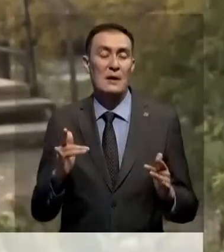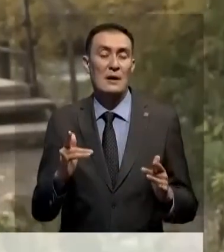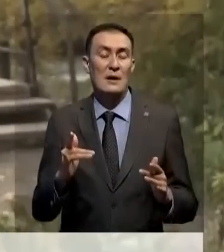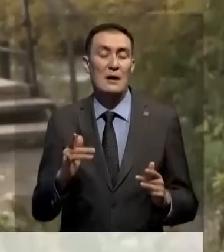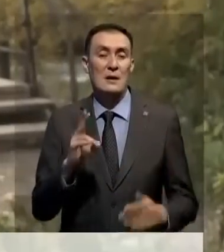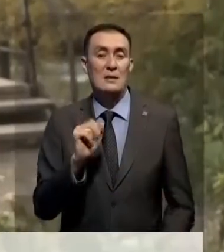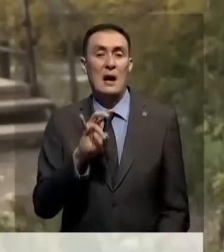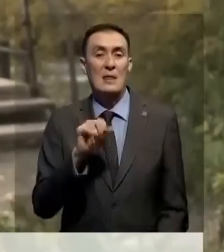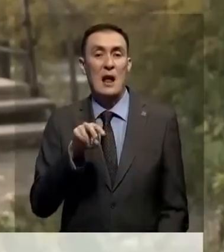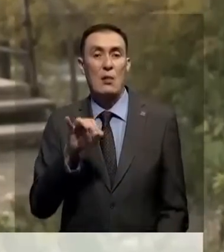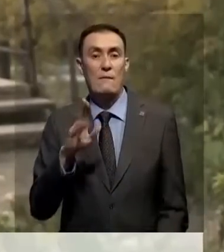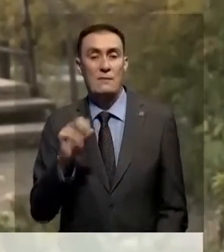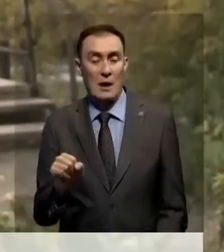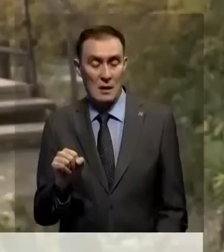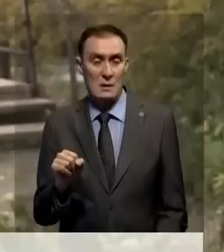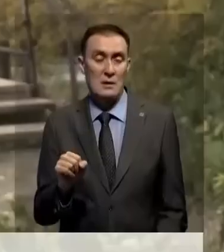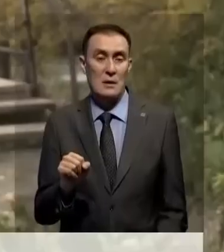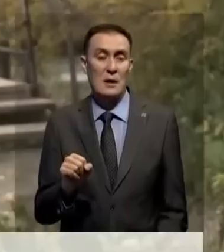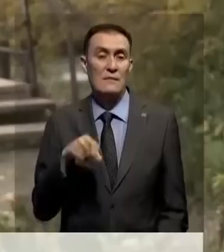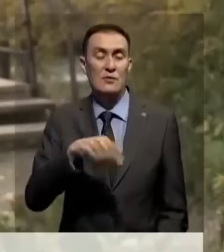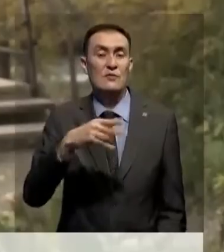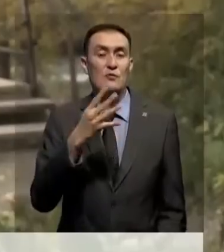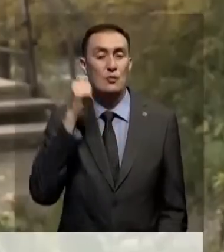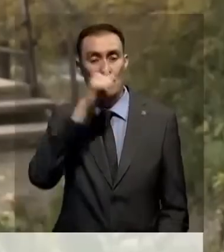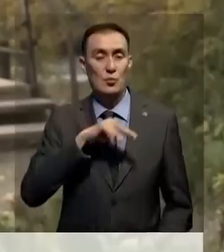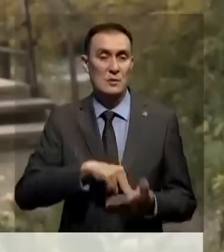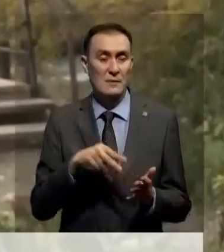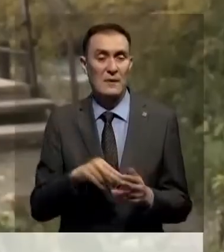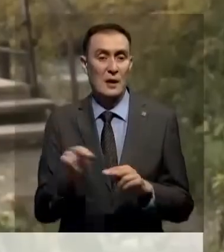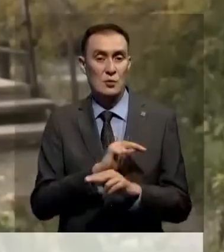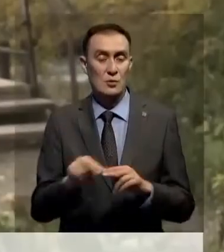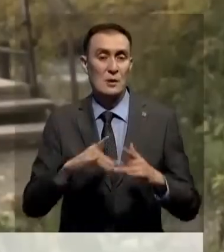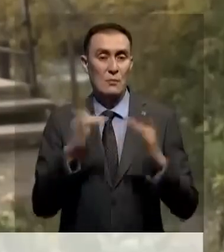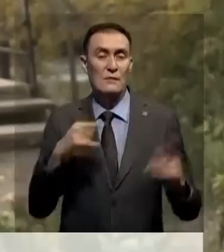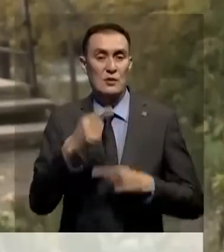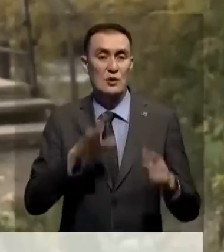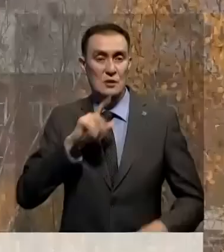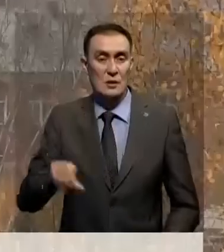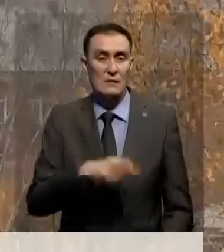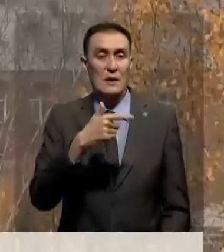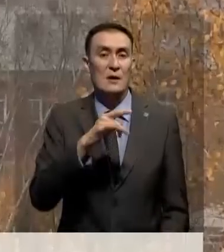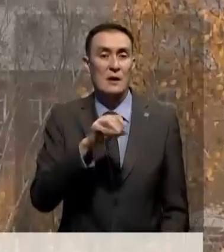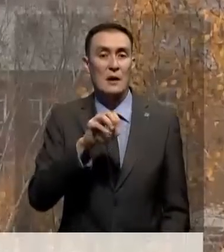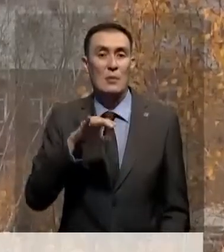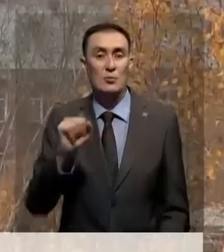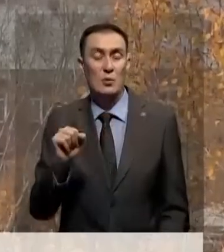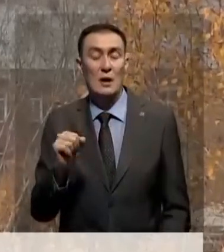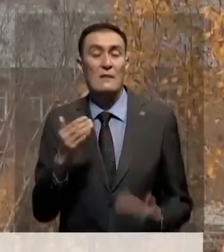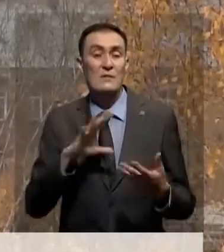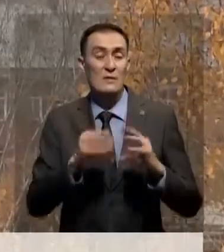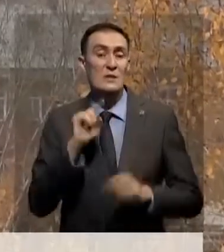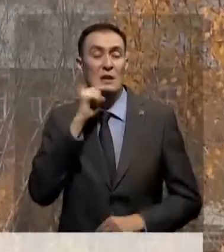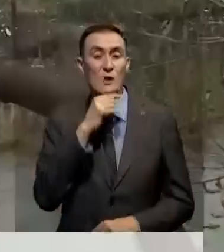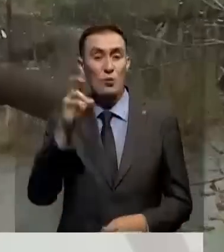Коноваловка. На 24-й год запланирована реконструкция моста через реку Громотуха. Всего жители района